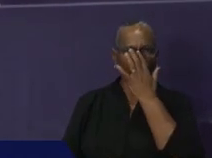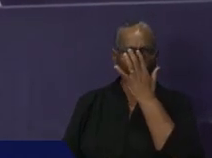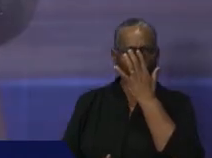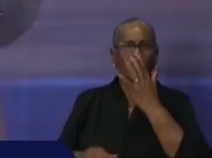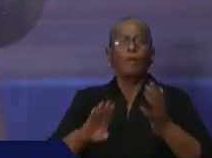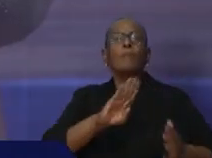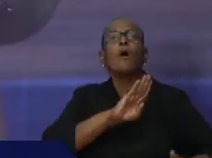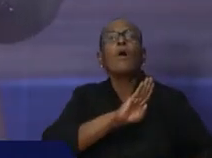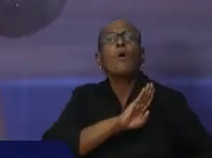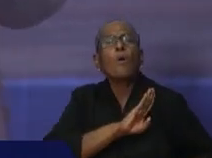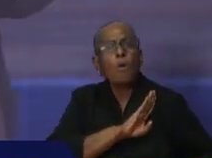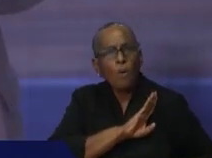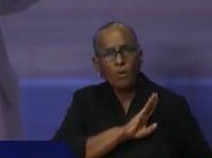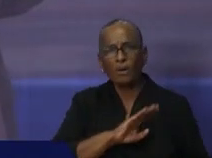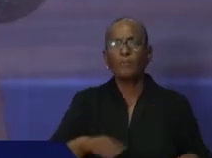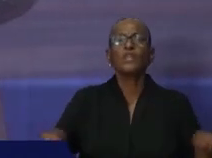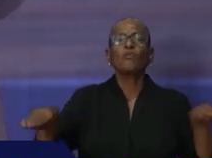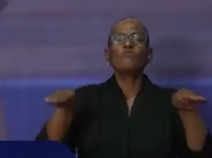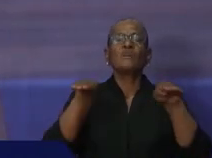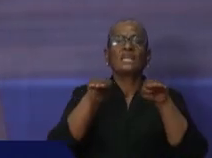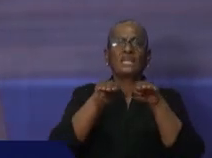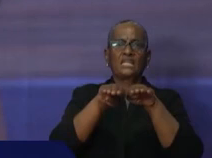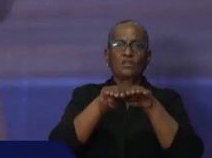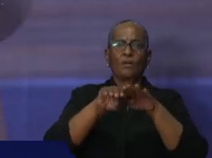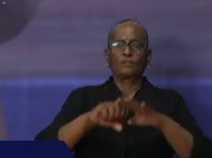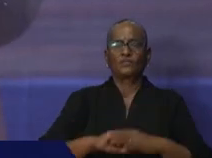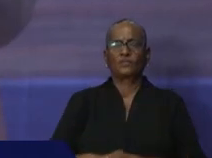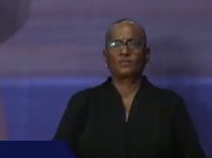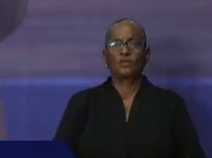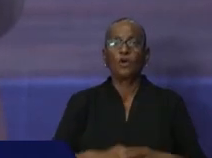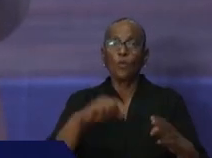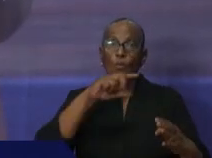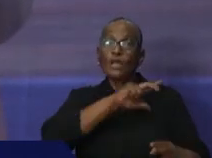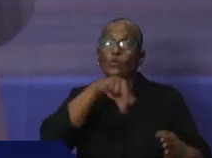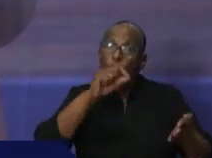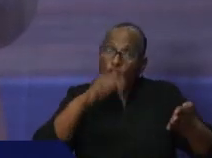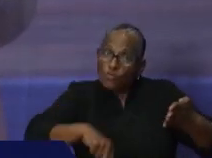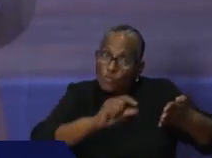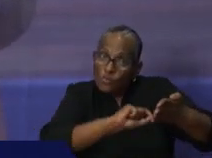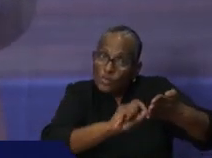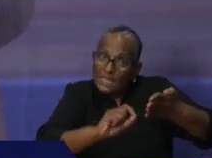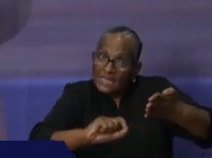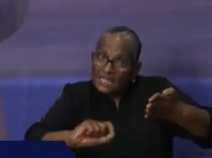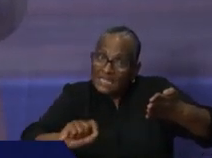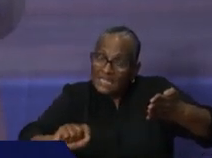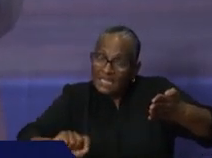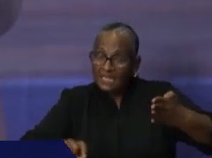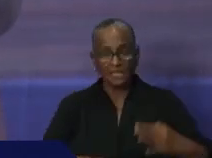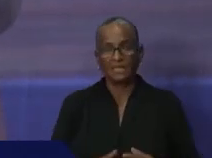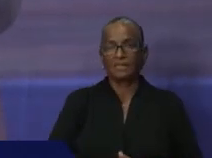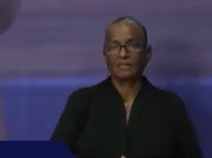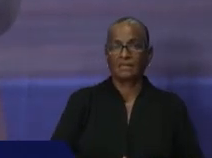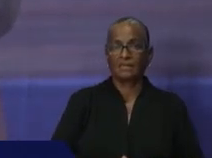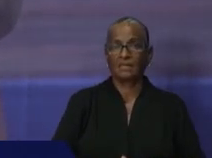Maar ook toe door een overeenkomst dat we teken nu aan een stand-by